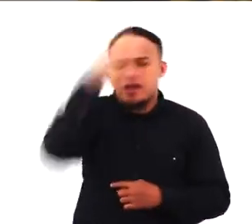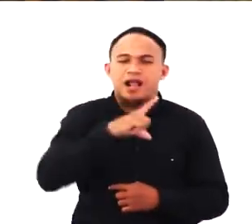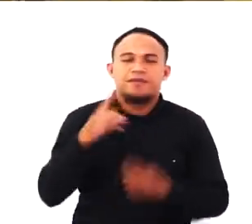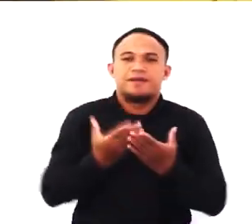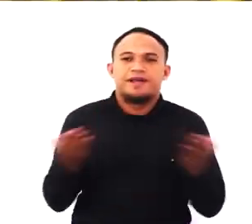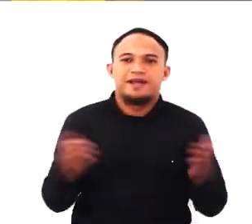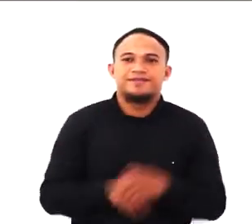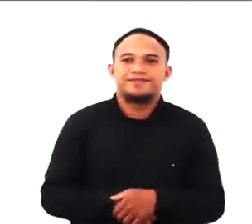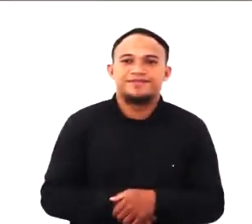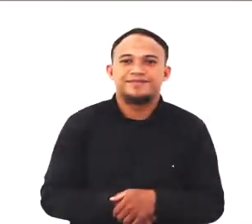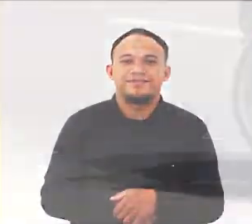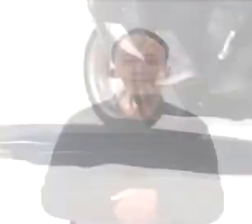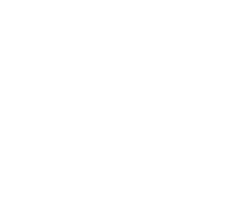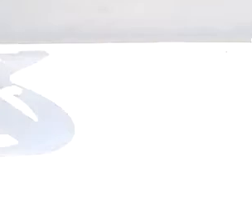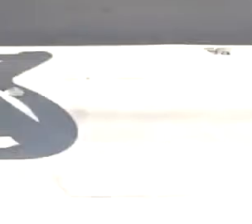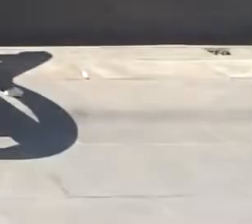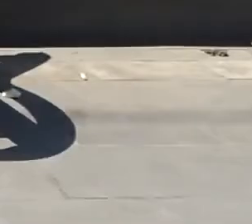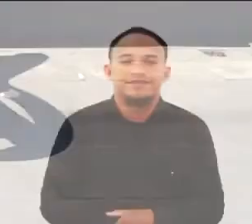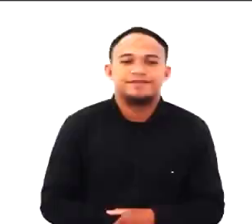selama sepekan.